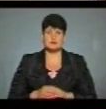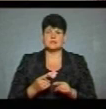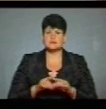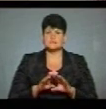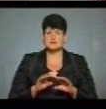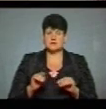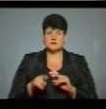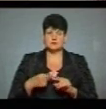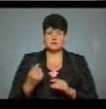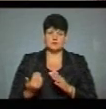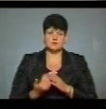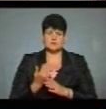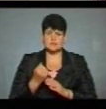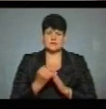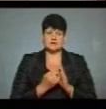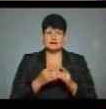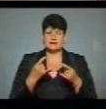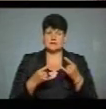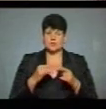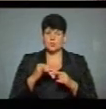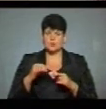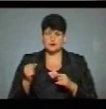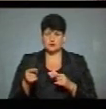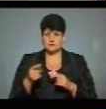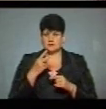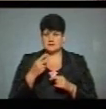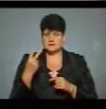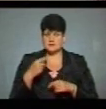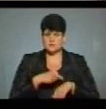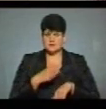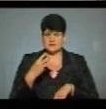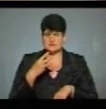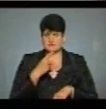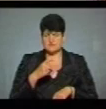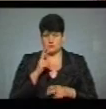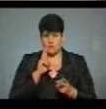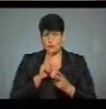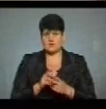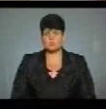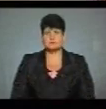все. Наступний випуск новин на телеканалі ЮА Тернопіль. Дивіться о 20:30. Побачимось.